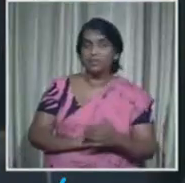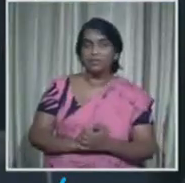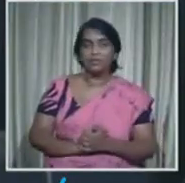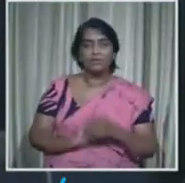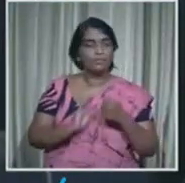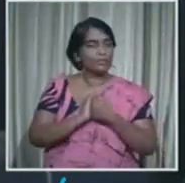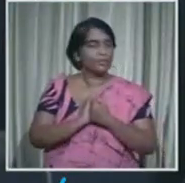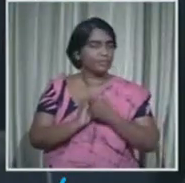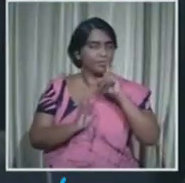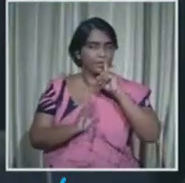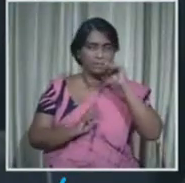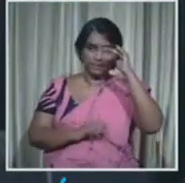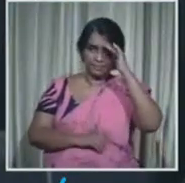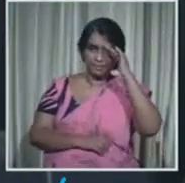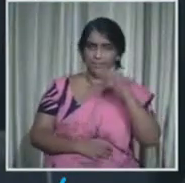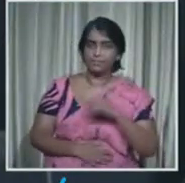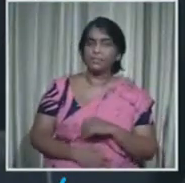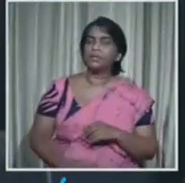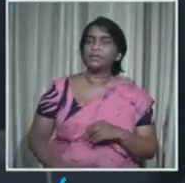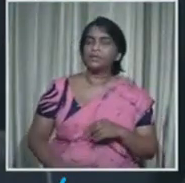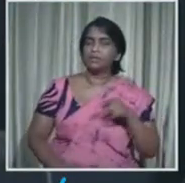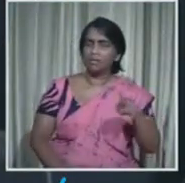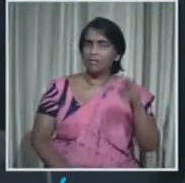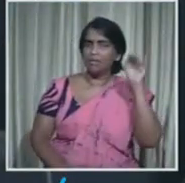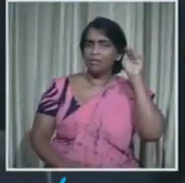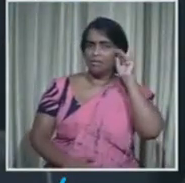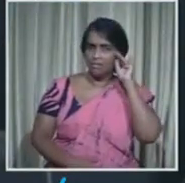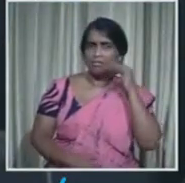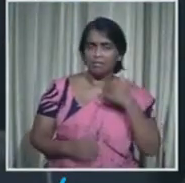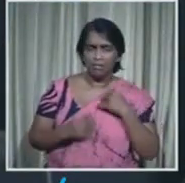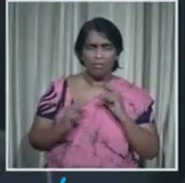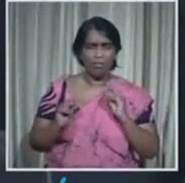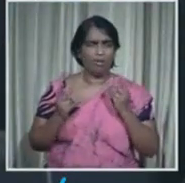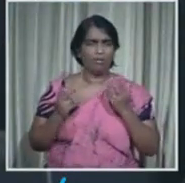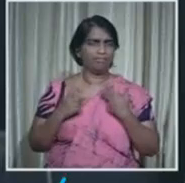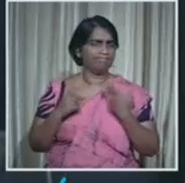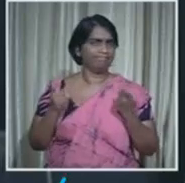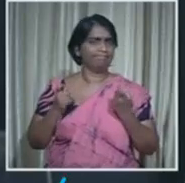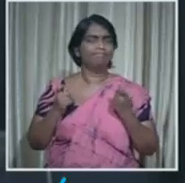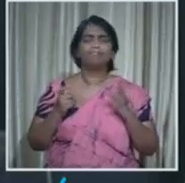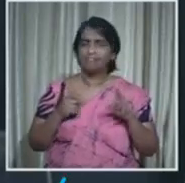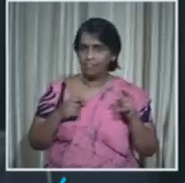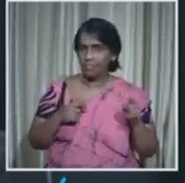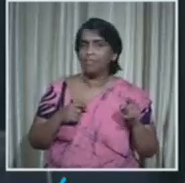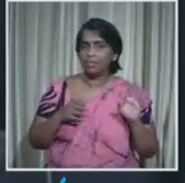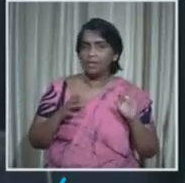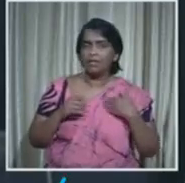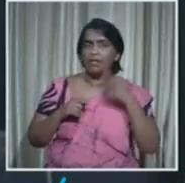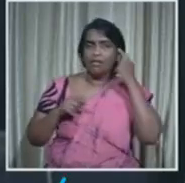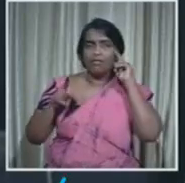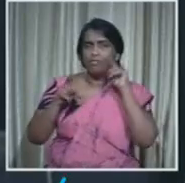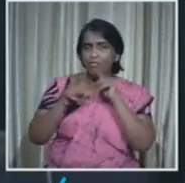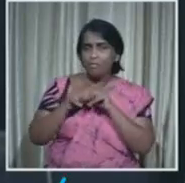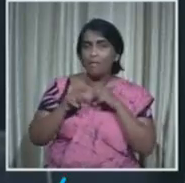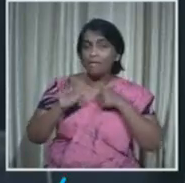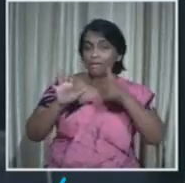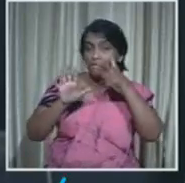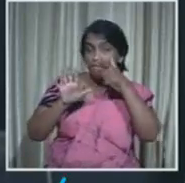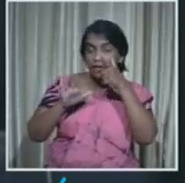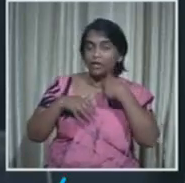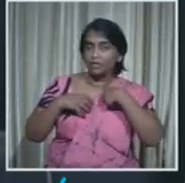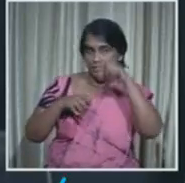ධනායකතුමනි මේ සිද්ධිය ඇහුවම මම ටිකක් කලබල වුණා. පස්සේ අපි මේ සිද්ධිය වෙච්ච එකේ වීඩියෝ එකකුත්